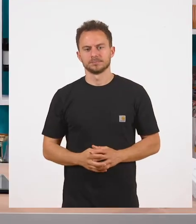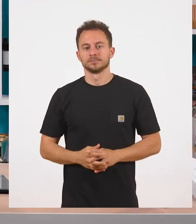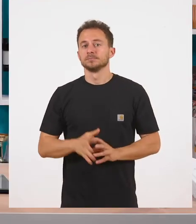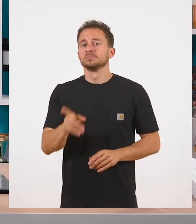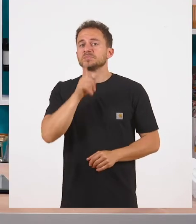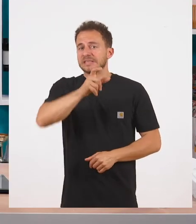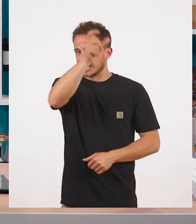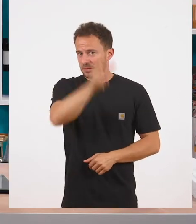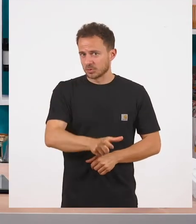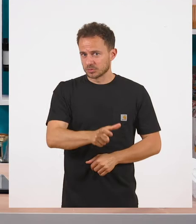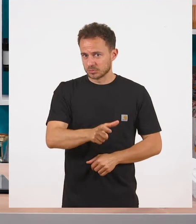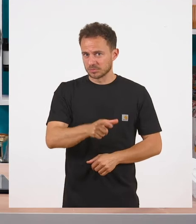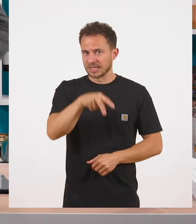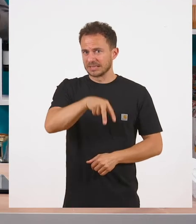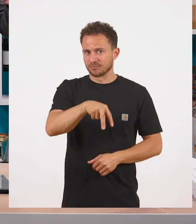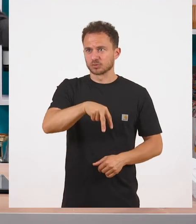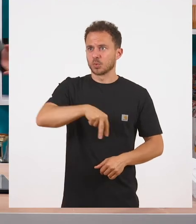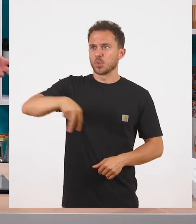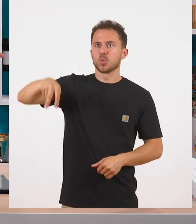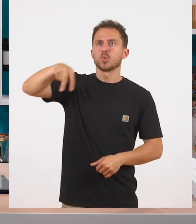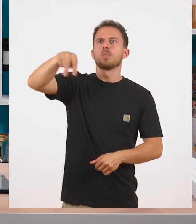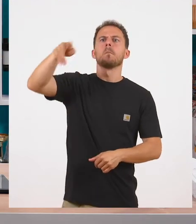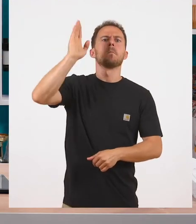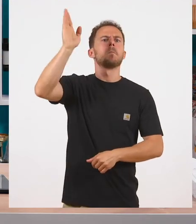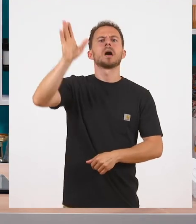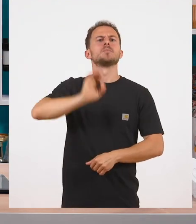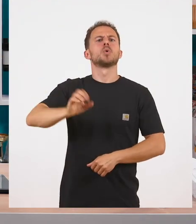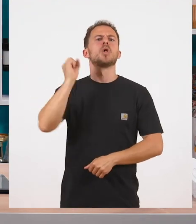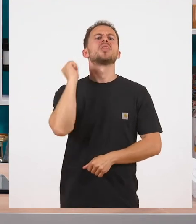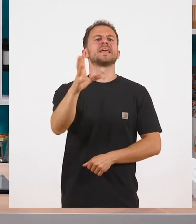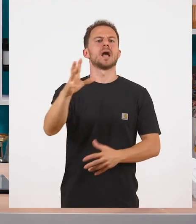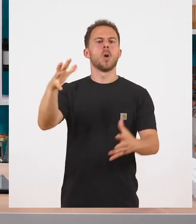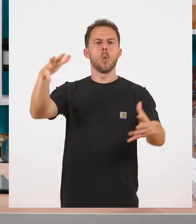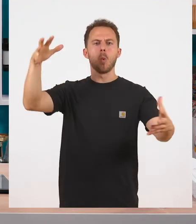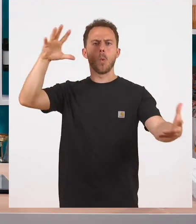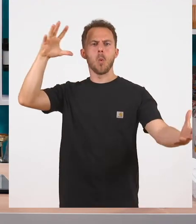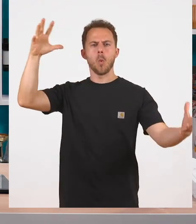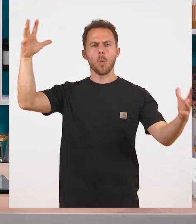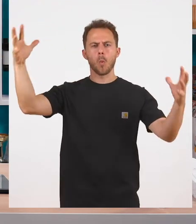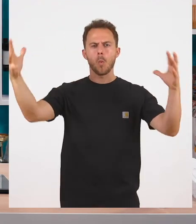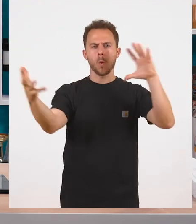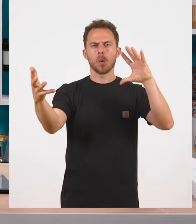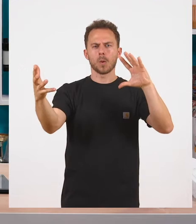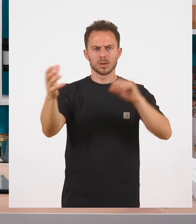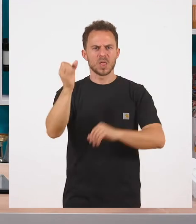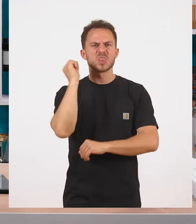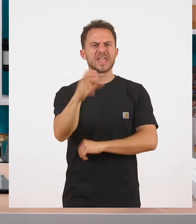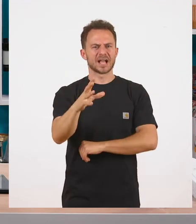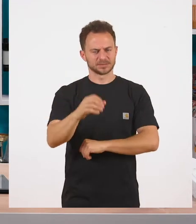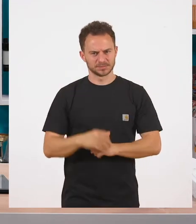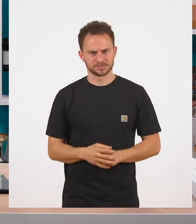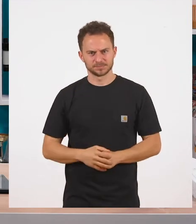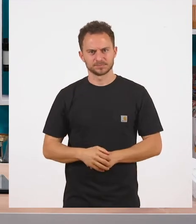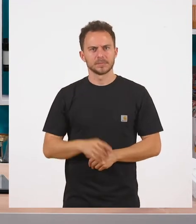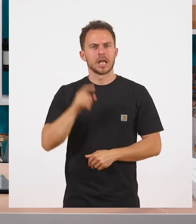ίδιο τυπάκο σε έναν πολύ μεγαλύτερο ουράνιο σώμα από τη γη, όπως είναι ο Δίας, τότε το βάρος